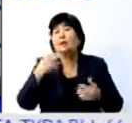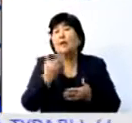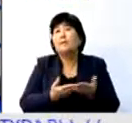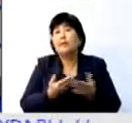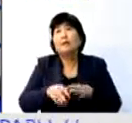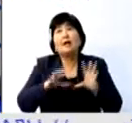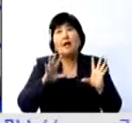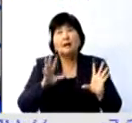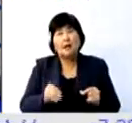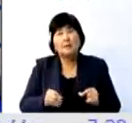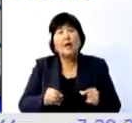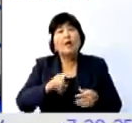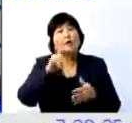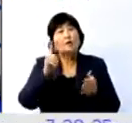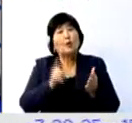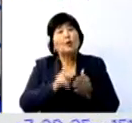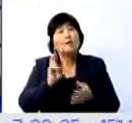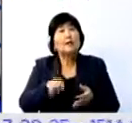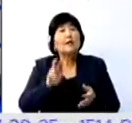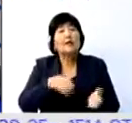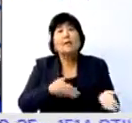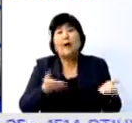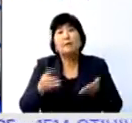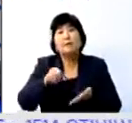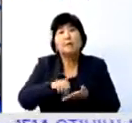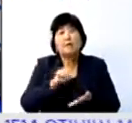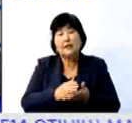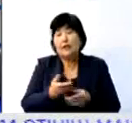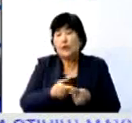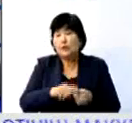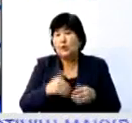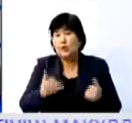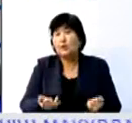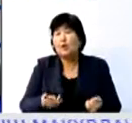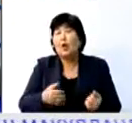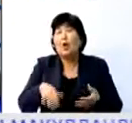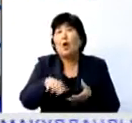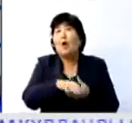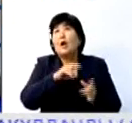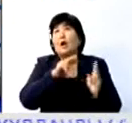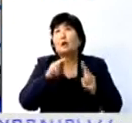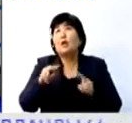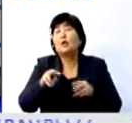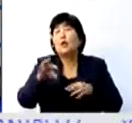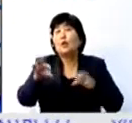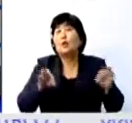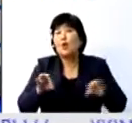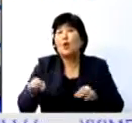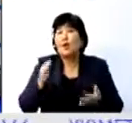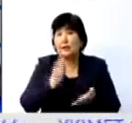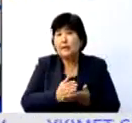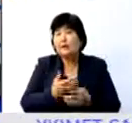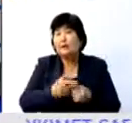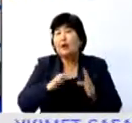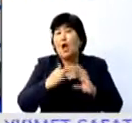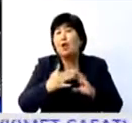былайша жалпы сауалдармен келіп қабылданып жатыр. Сондай-ақ мынау қоғамдық бақылау картасы жобасы деген бар. Бұның басты мақсаты мына